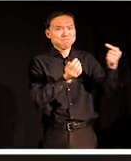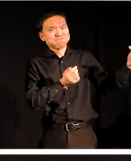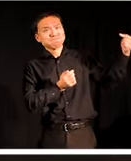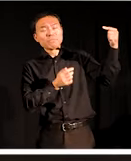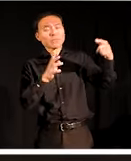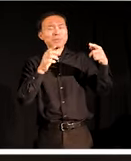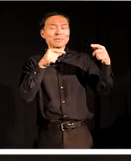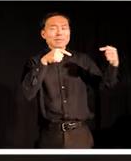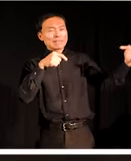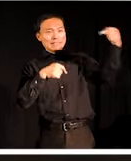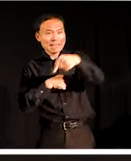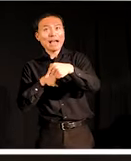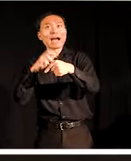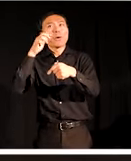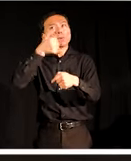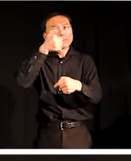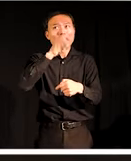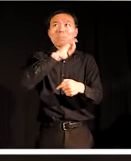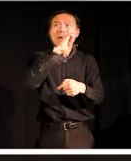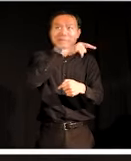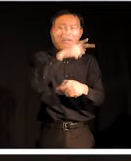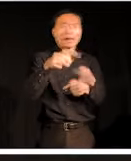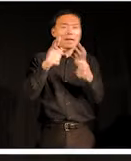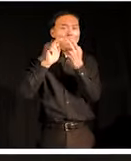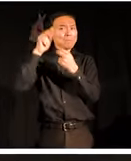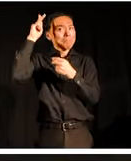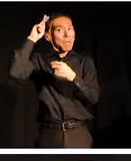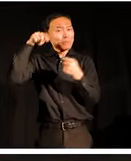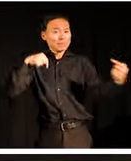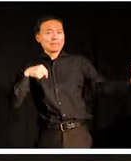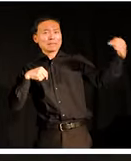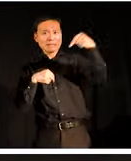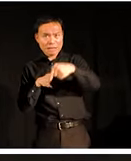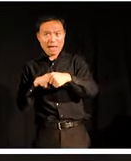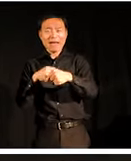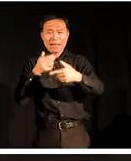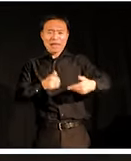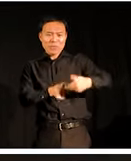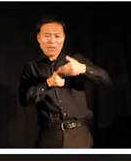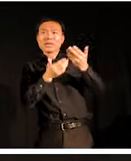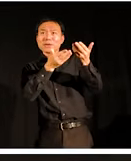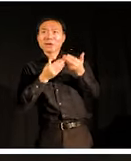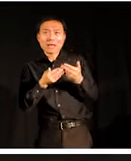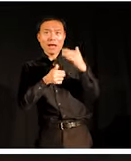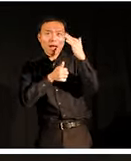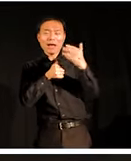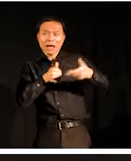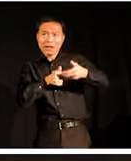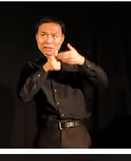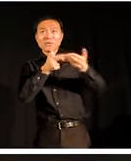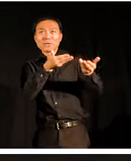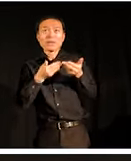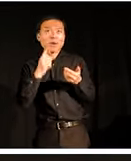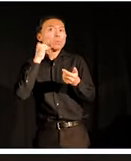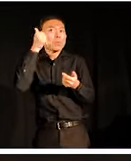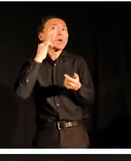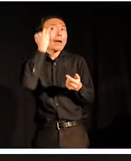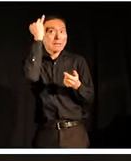ばあちゃんそしてえ頑張ってえ育ててくれたお父さんお母さんねま1世2世も